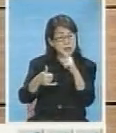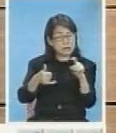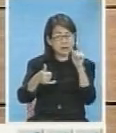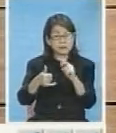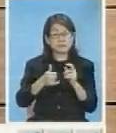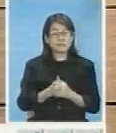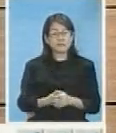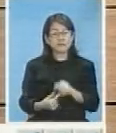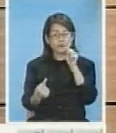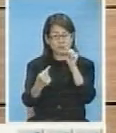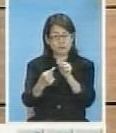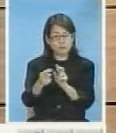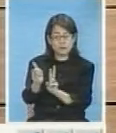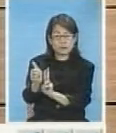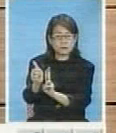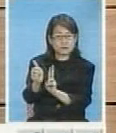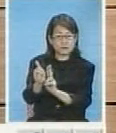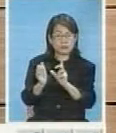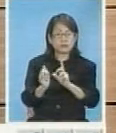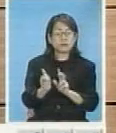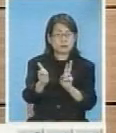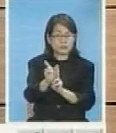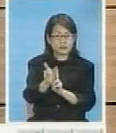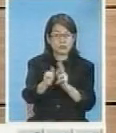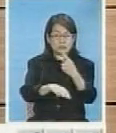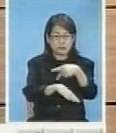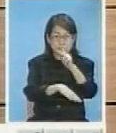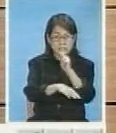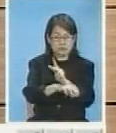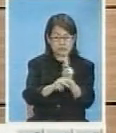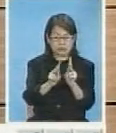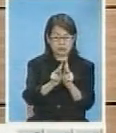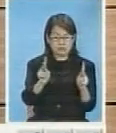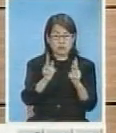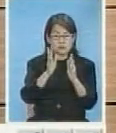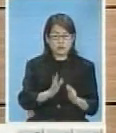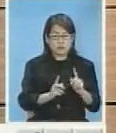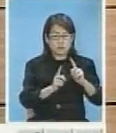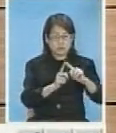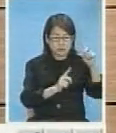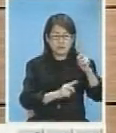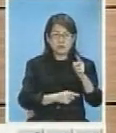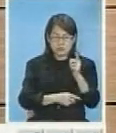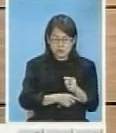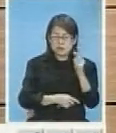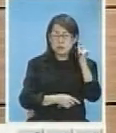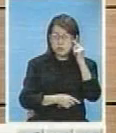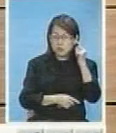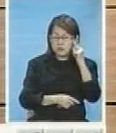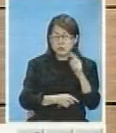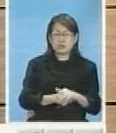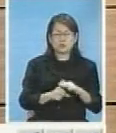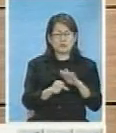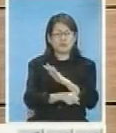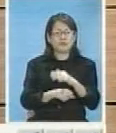างยิ่งท่านรองประธานกรรมาธิการคนที่หนึ่งน่าจะเป็นผู้รู้เรื่องดีนะครับเพราะนายจ